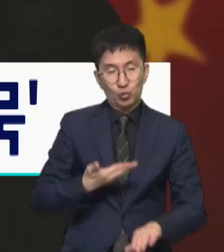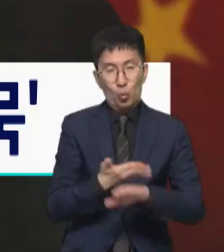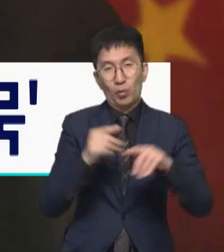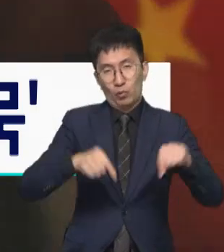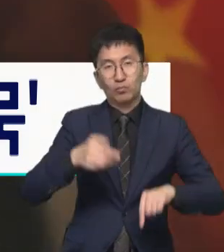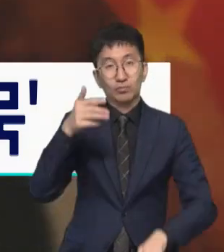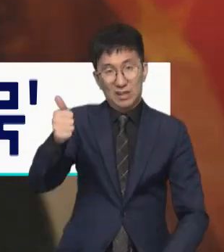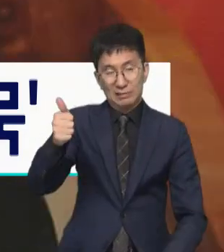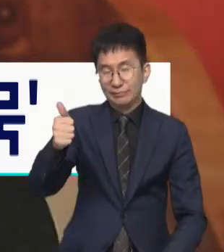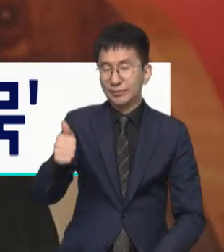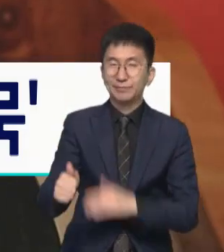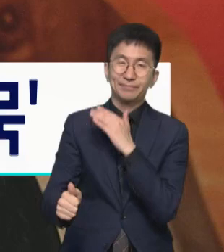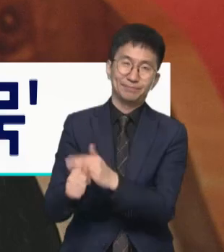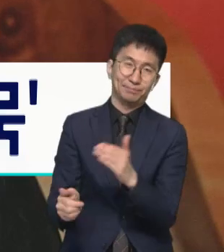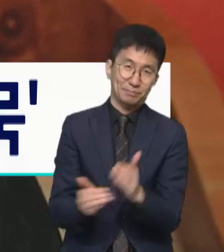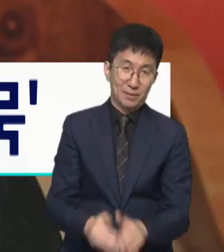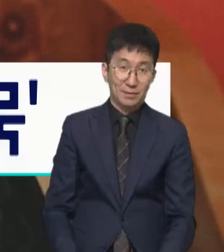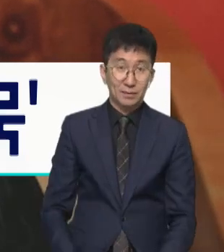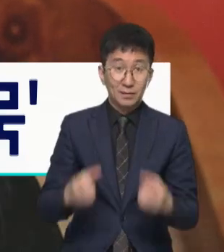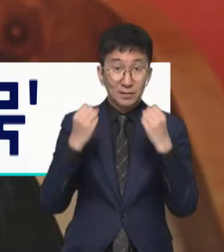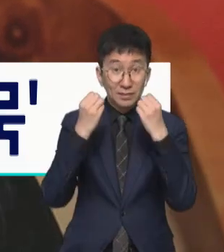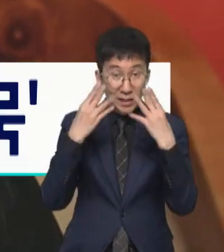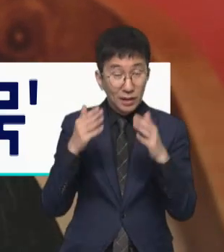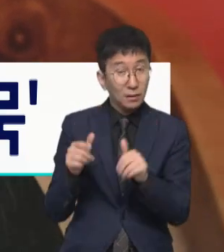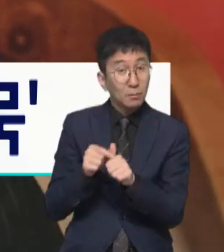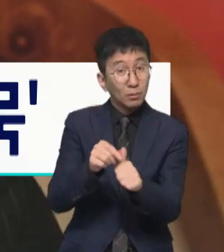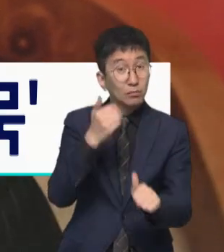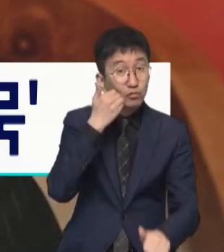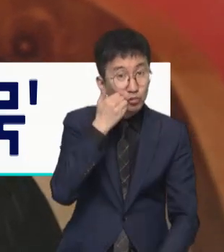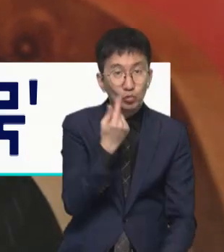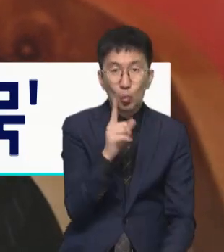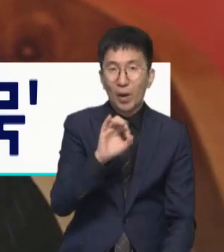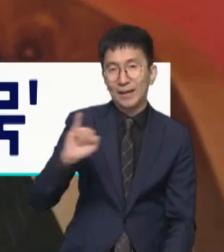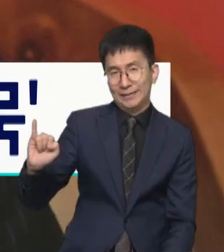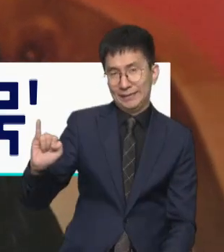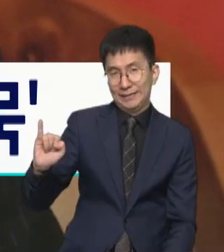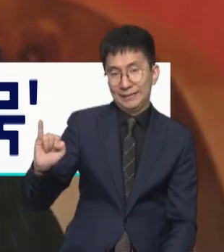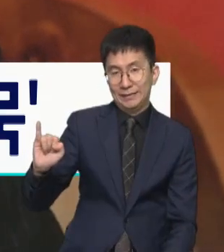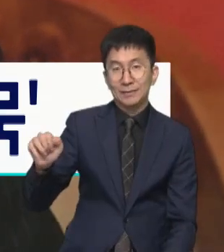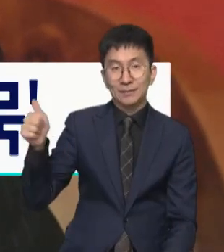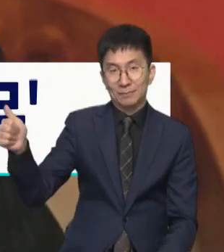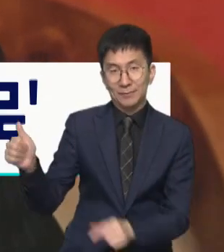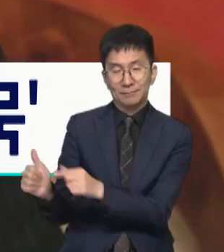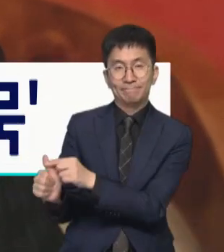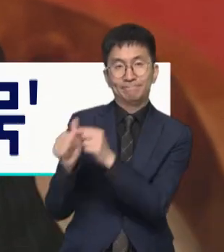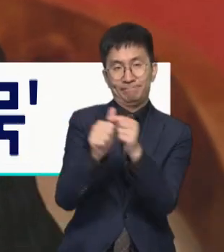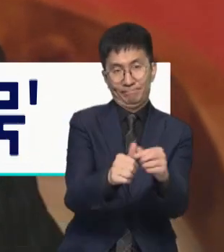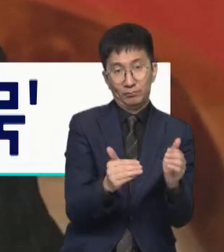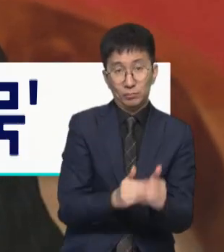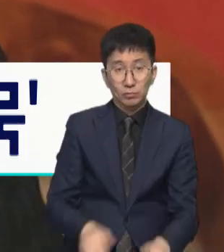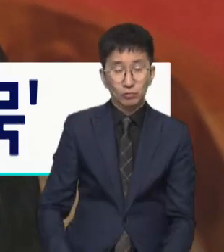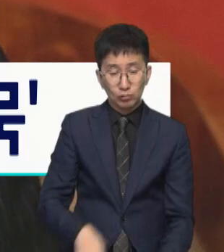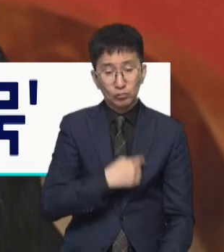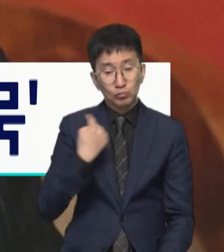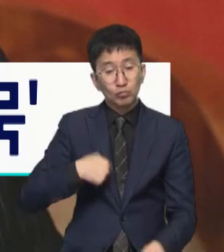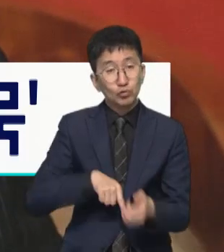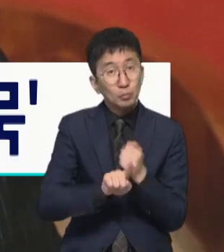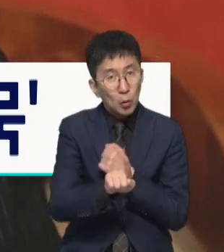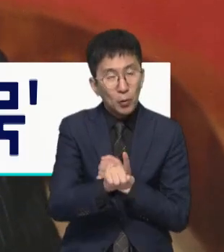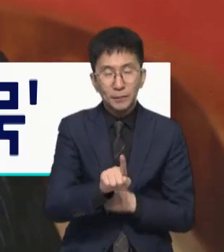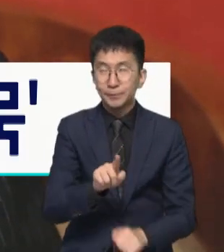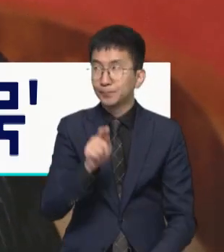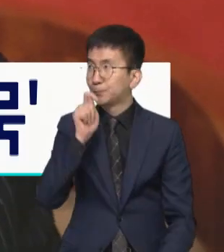새 외교부장에는 전임 외교부장이었던 왕이 정치국 위원이 다시 임명됐는데 중국은 그 이유에